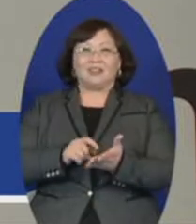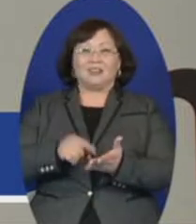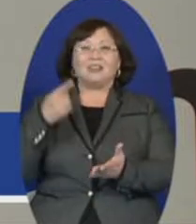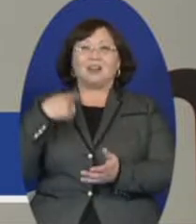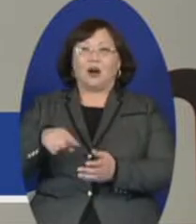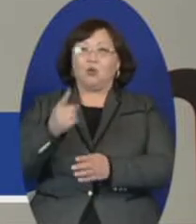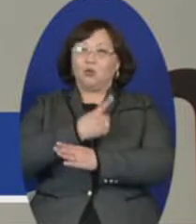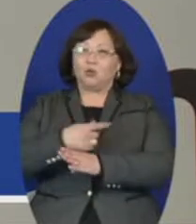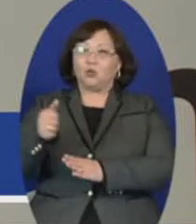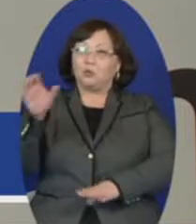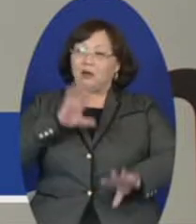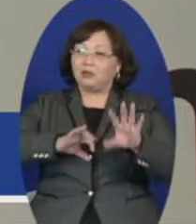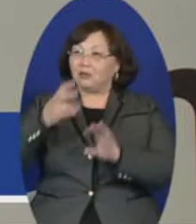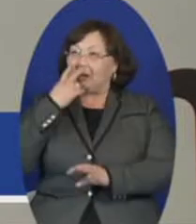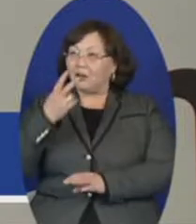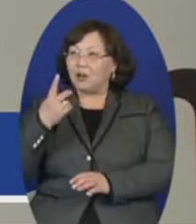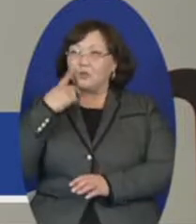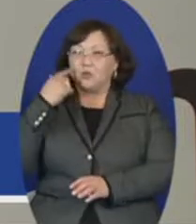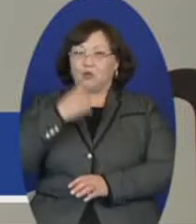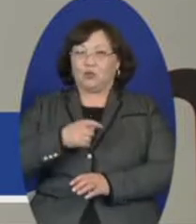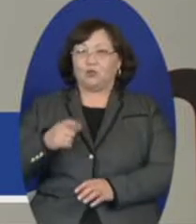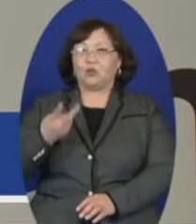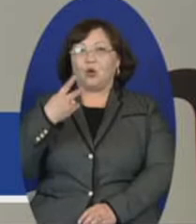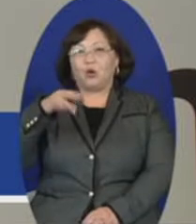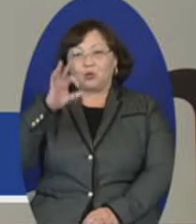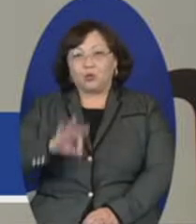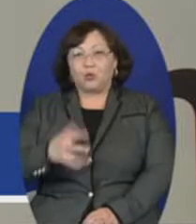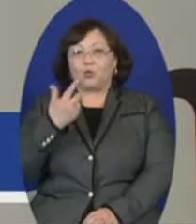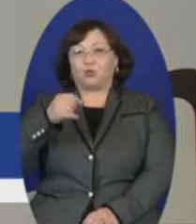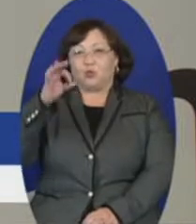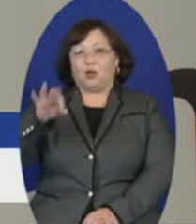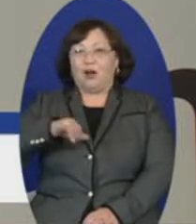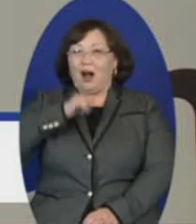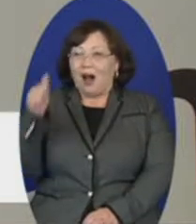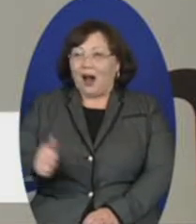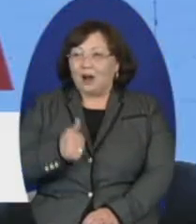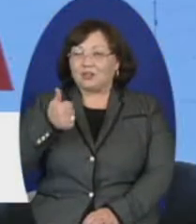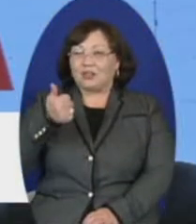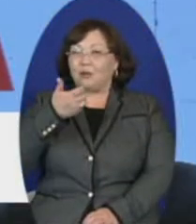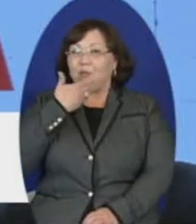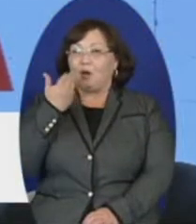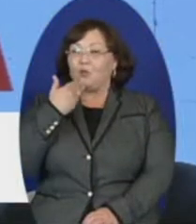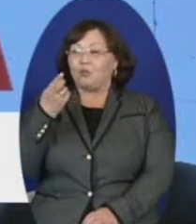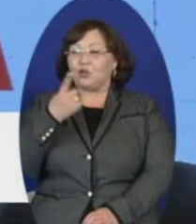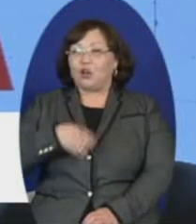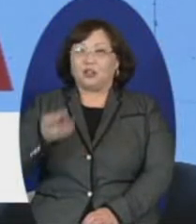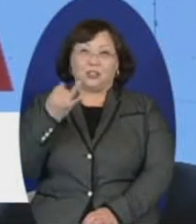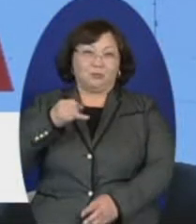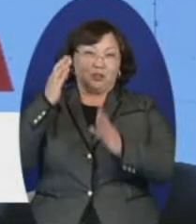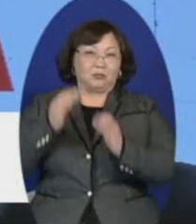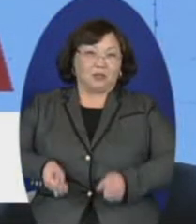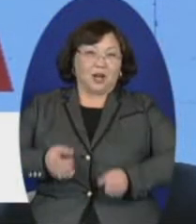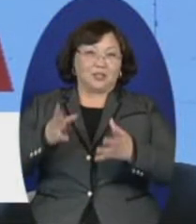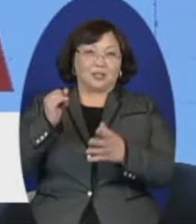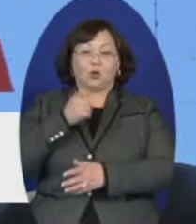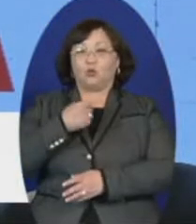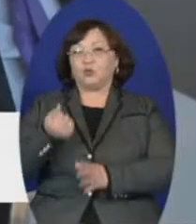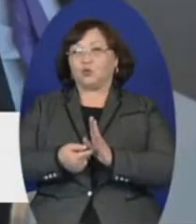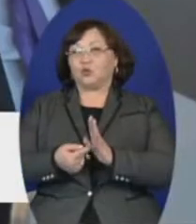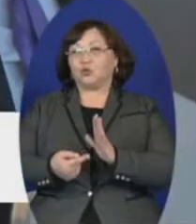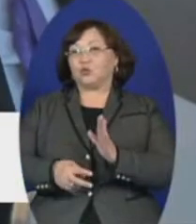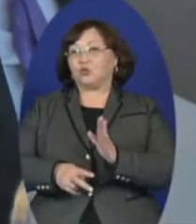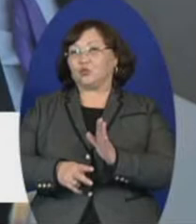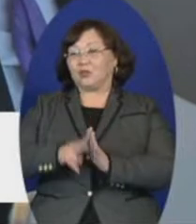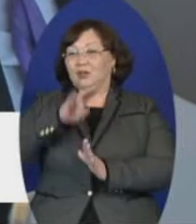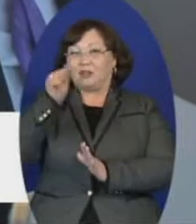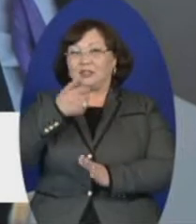арахаар эмэгтэйчүүдийн оролцоо ядаж 20%, ядаж 30% хангагдаагүй л учир нь оршиж байгаа. Санхүүжилтийн их үүсэр хангалтгүй, цалин